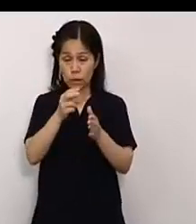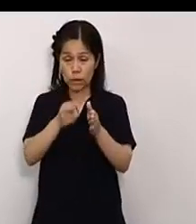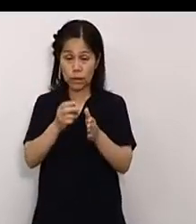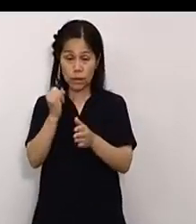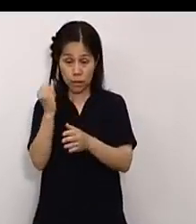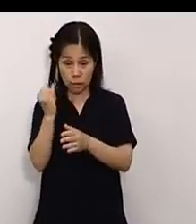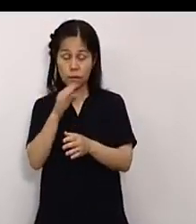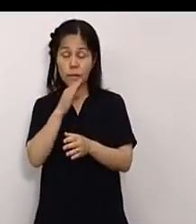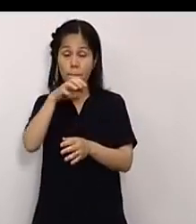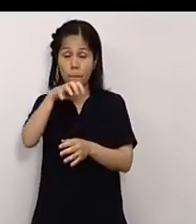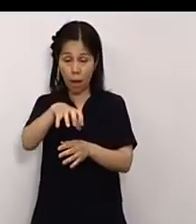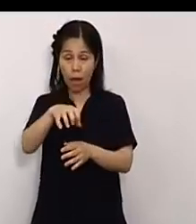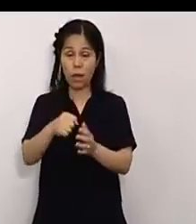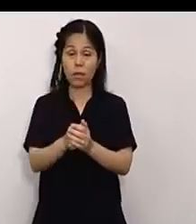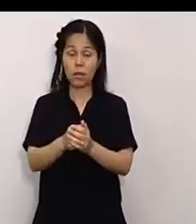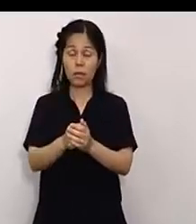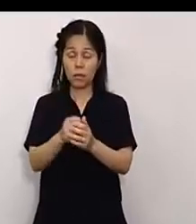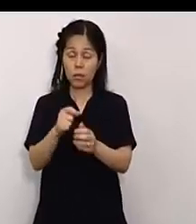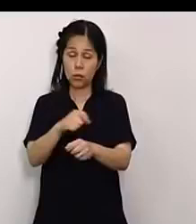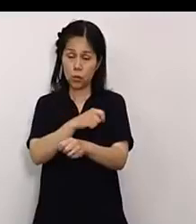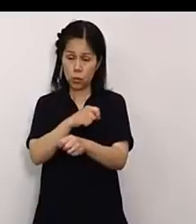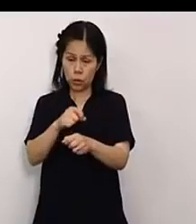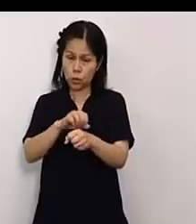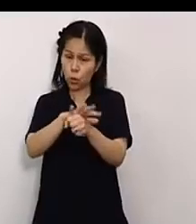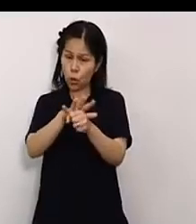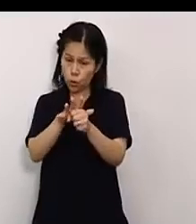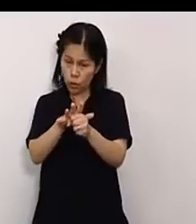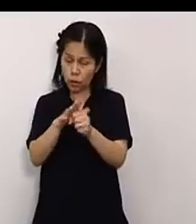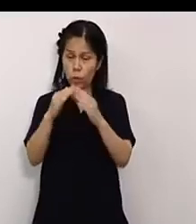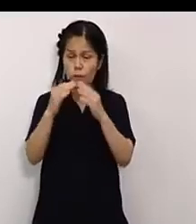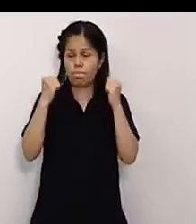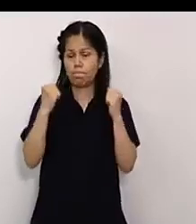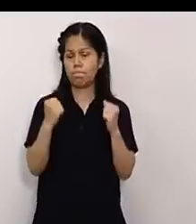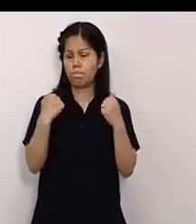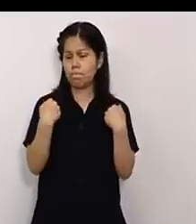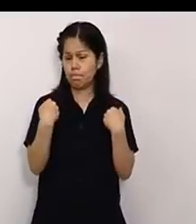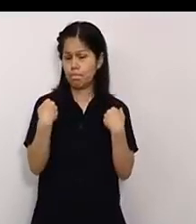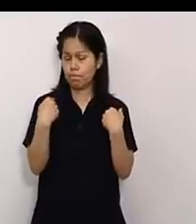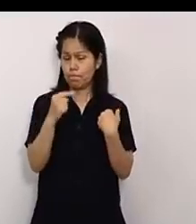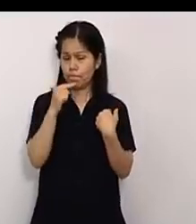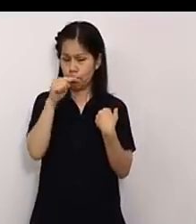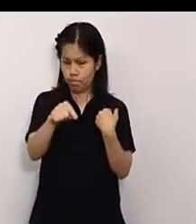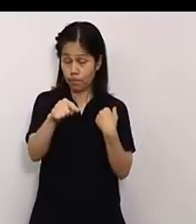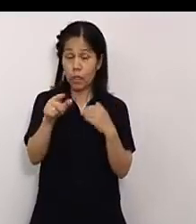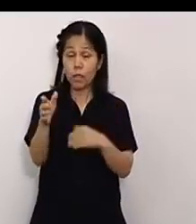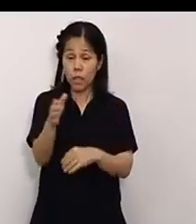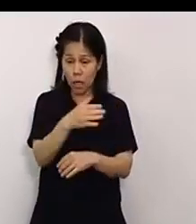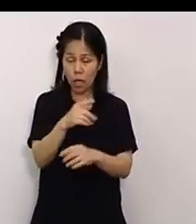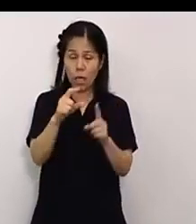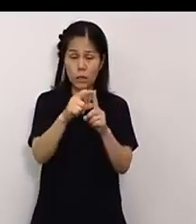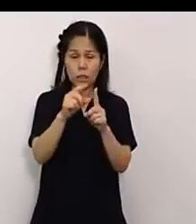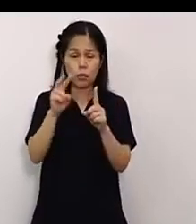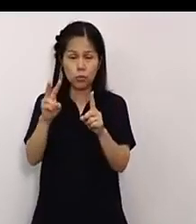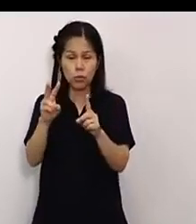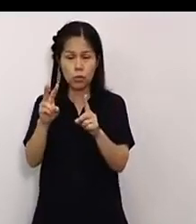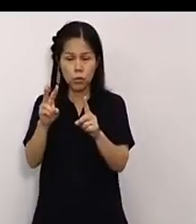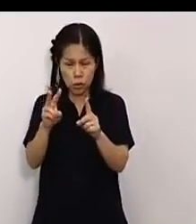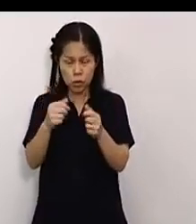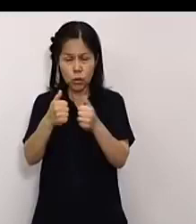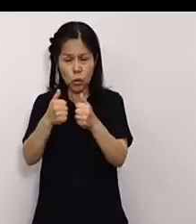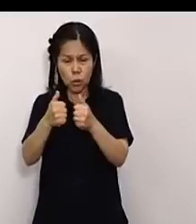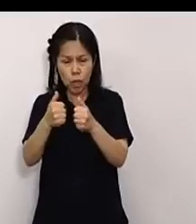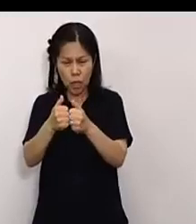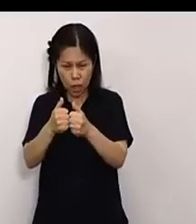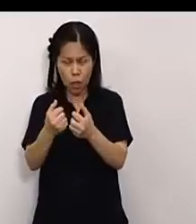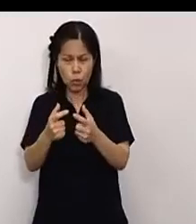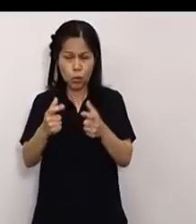現場で特にそのコロナでステイホーム、家にいてくださいってなってから非常に DV の相談をいつも以上に多く受けていた